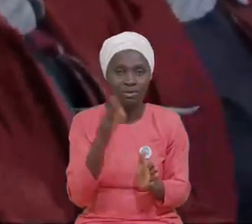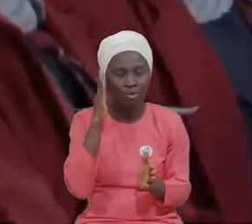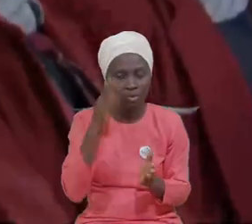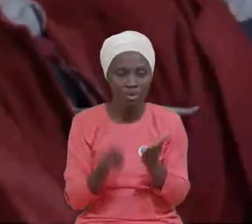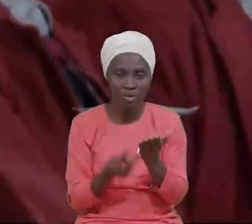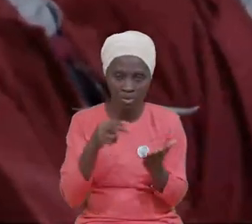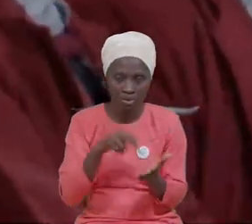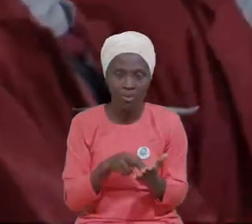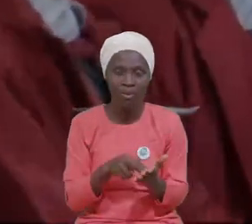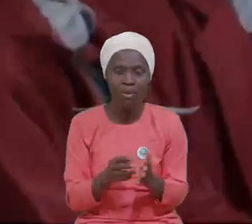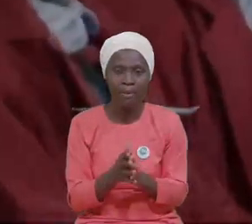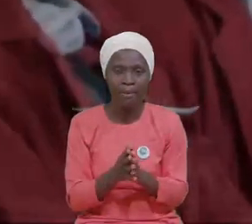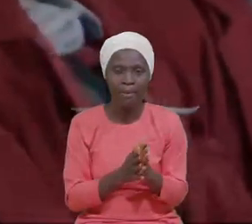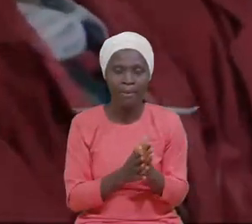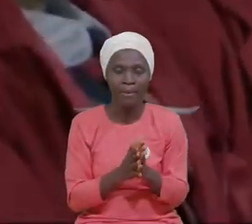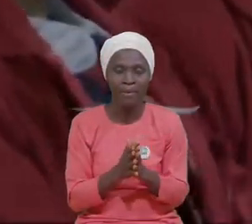Lève-toi.